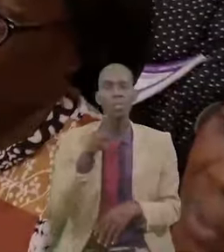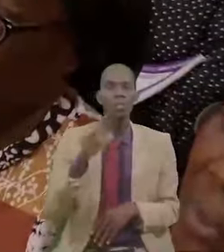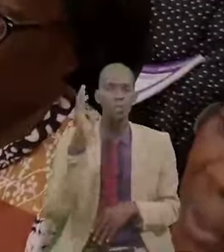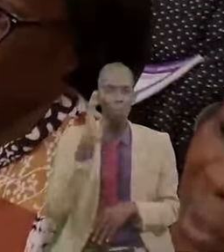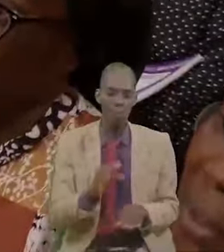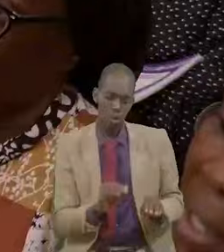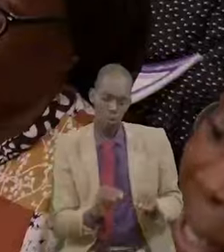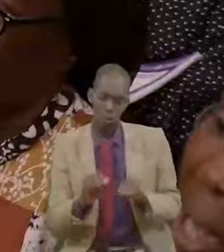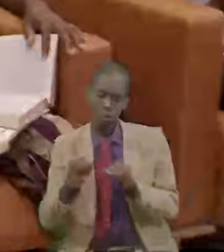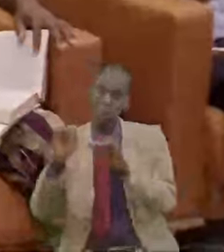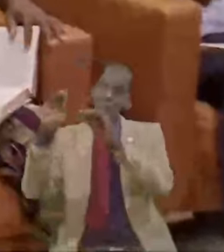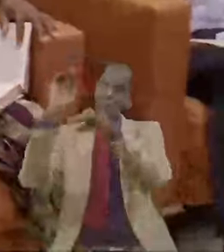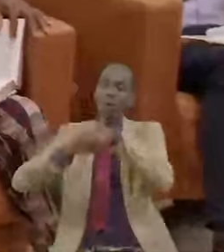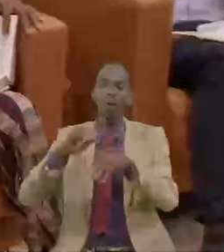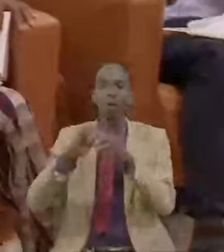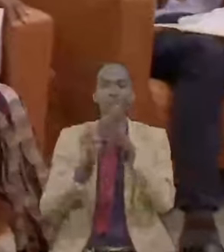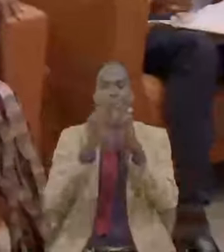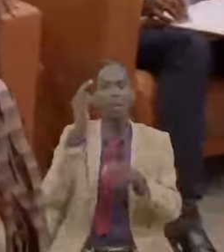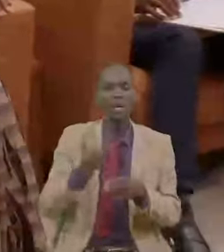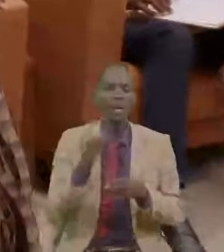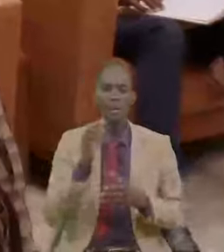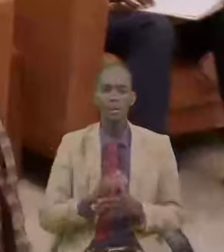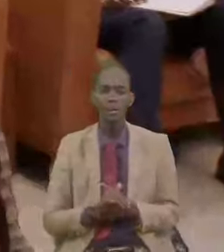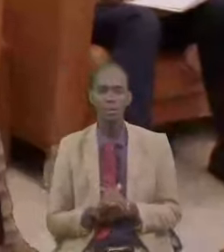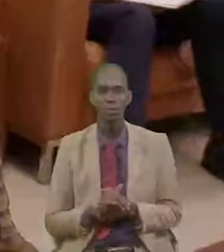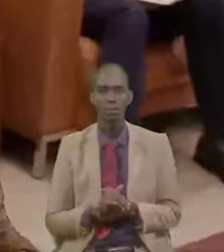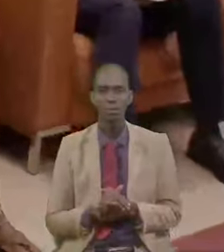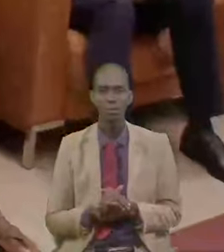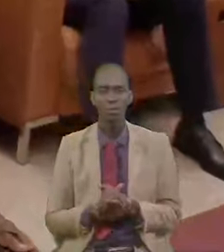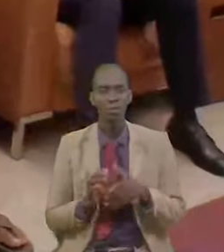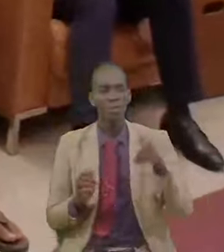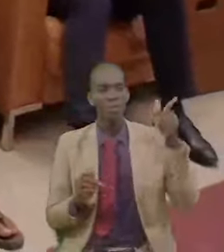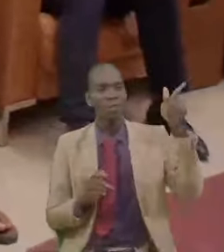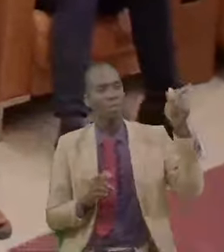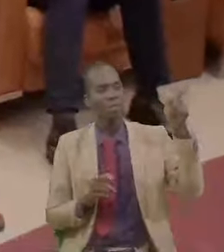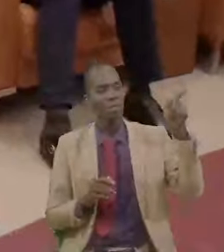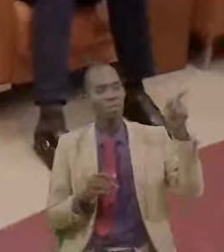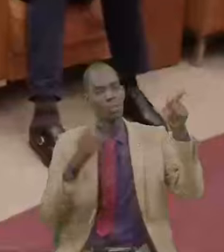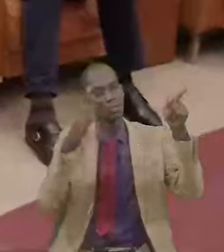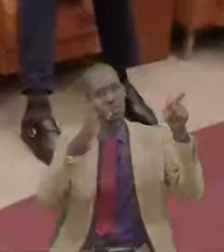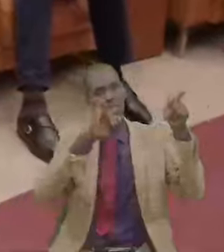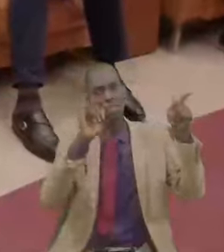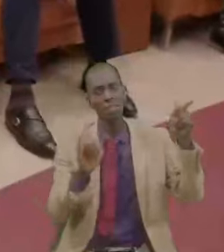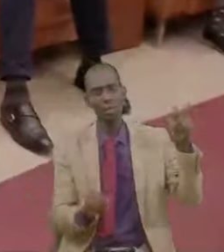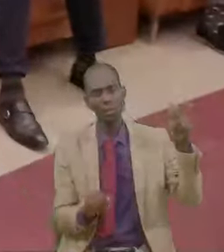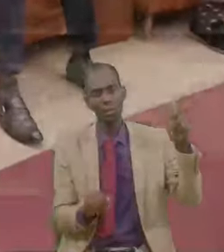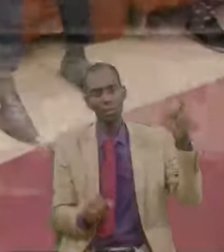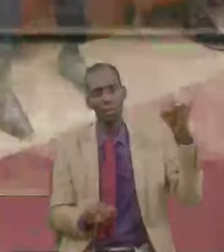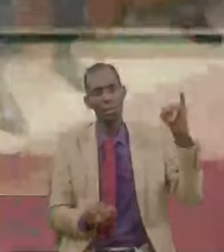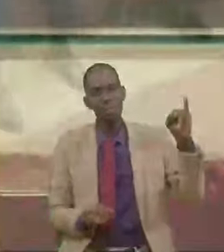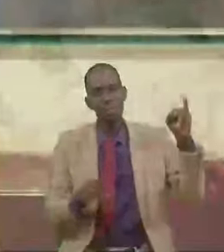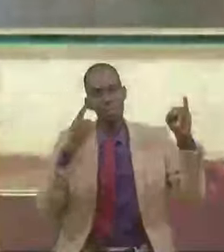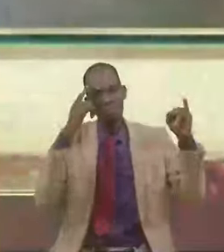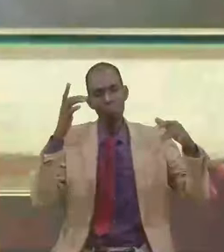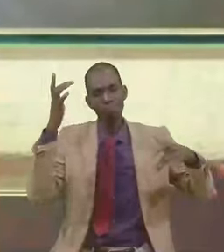Vous allez avancer au nom de Jésus-Christ. Les géants, j'ai pour Dieu. Il y